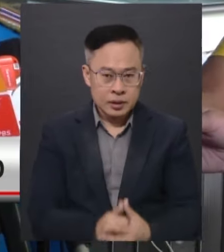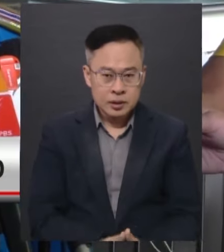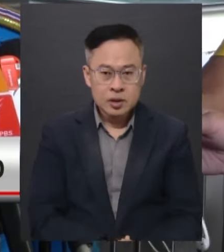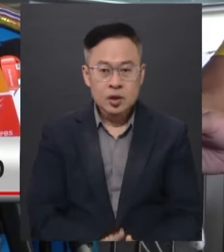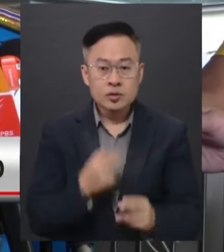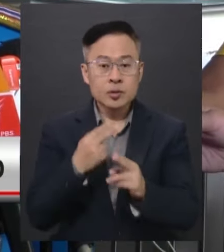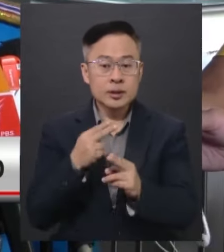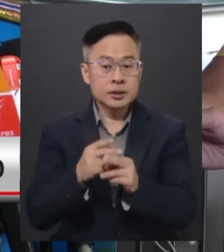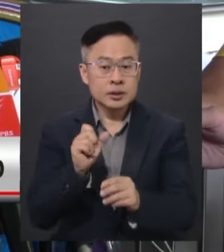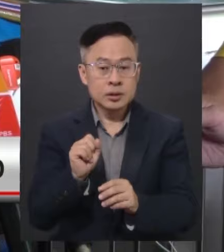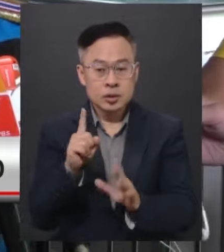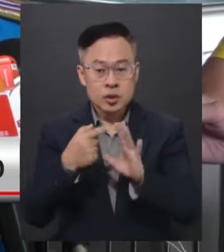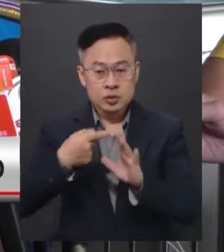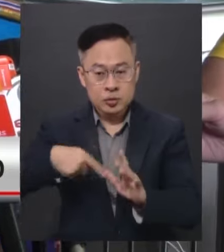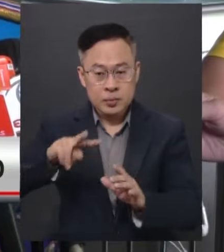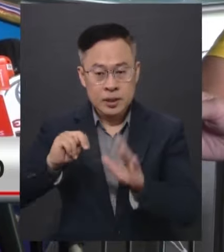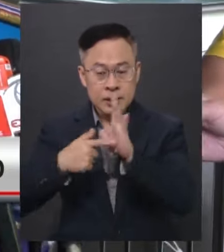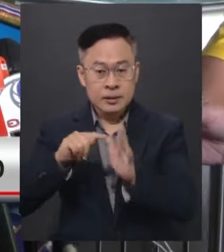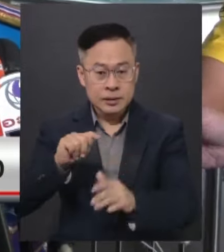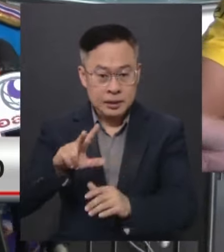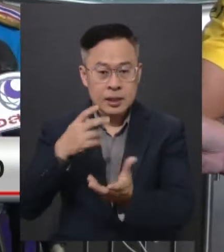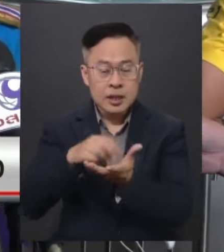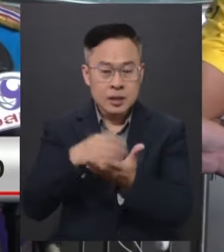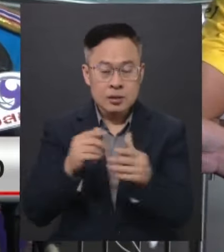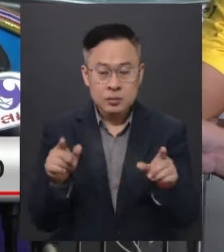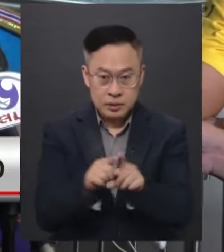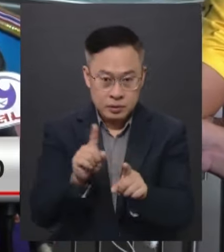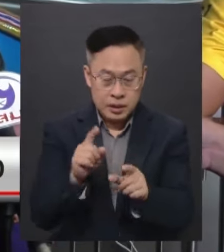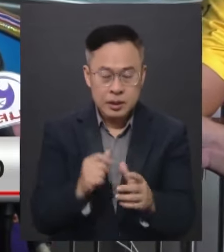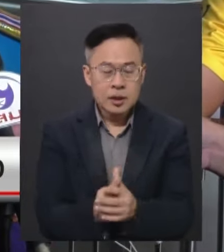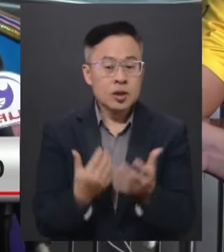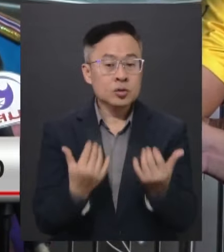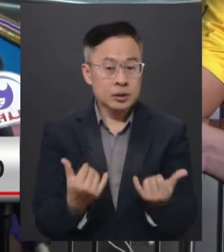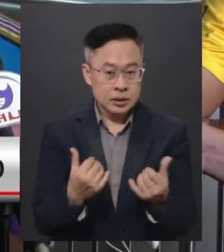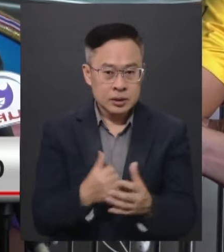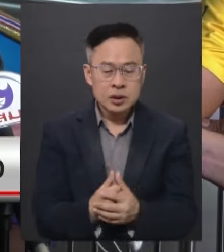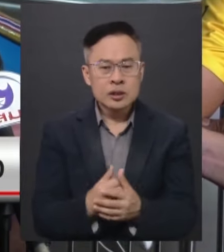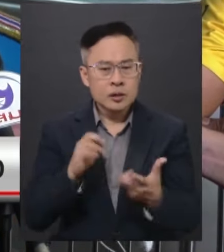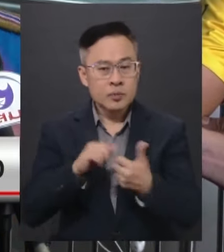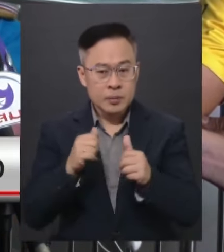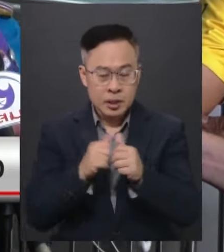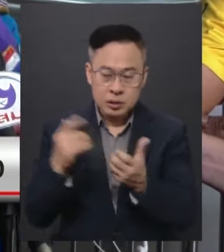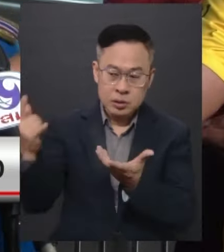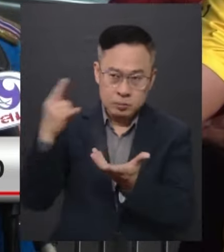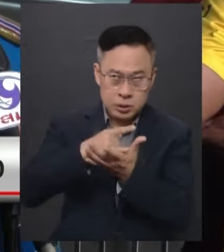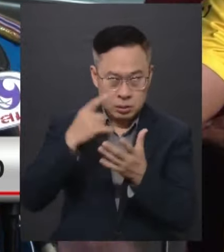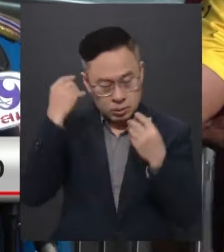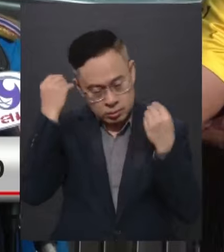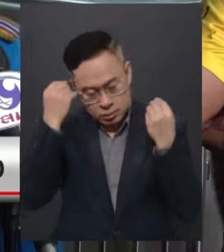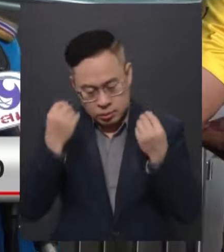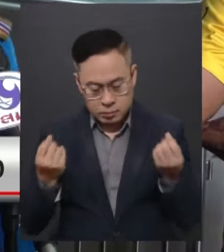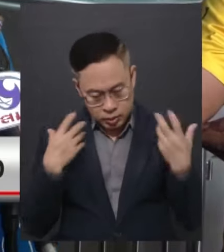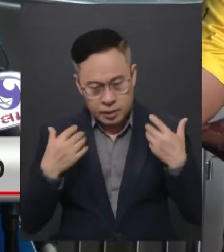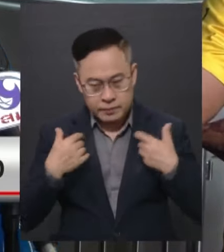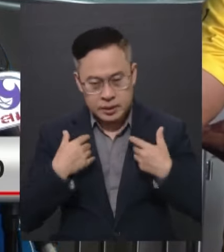ชาติไทยของเราหน่อยค่ะอย่างพนัเหมือนตาก็ให้สัมภาษณ์เช่นเดียวกันบอกว่าตอนนี้เนี่ยยังมีอาการเจ็ทแลคอยู่เล็กน้อยนะจากการกลับมา